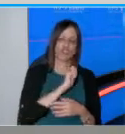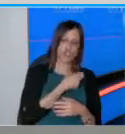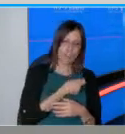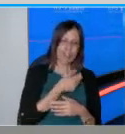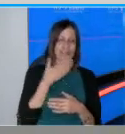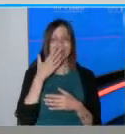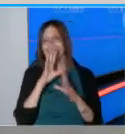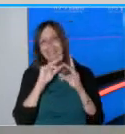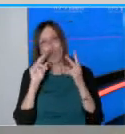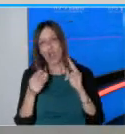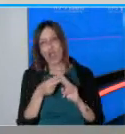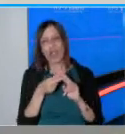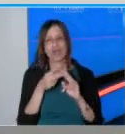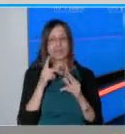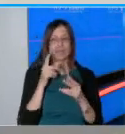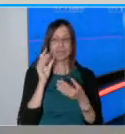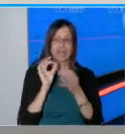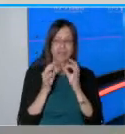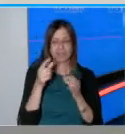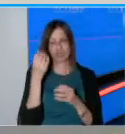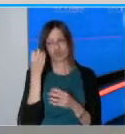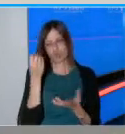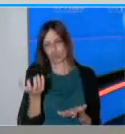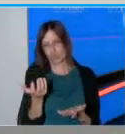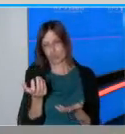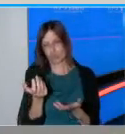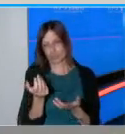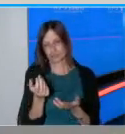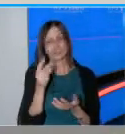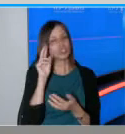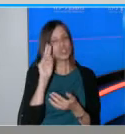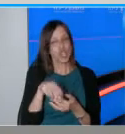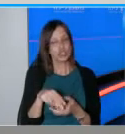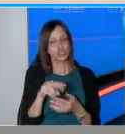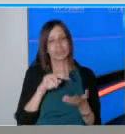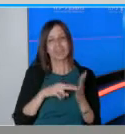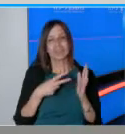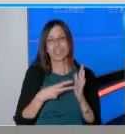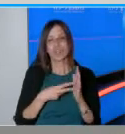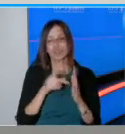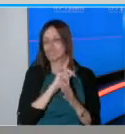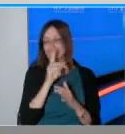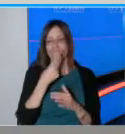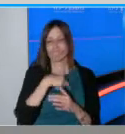את העולם ונבטל בבית משפט, זה שטות. יש מדיניות חסרת אחריות,